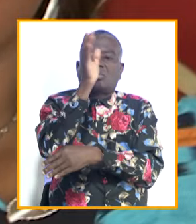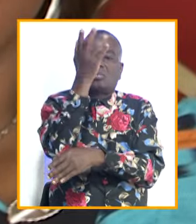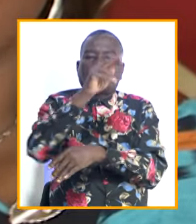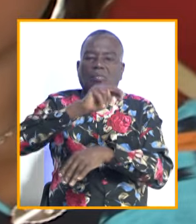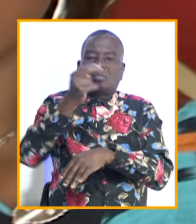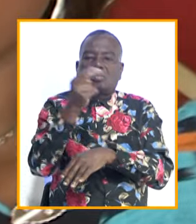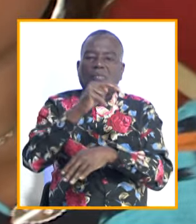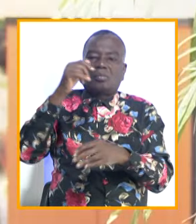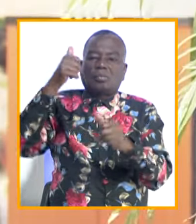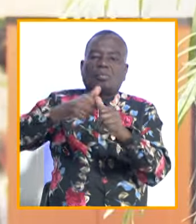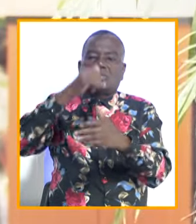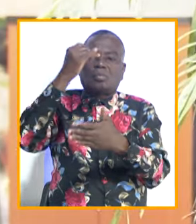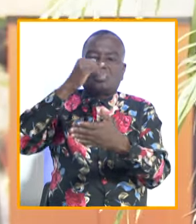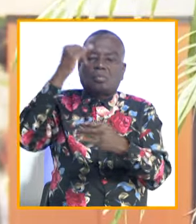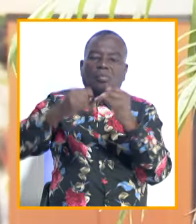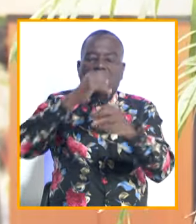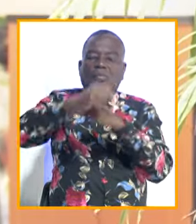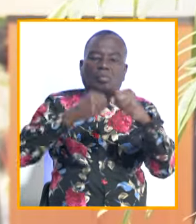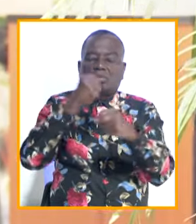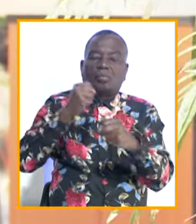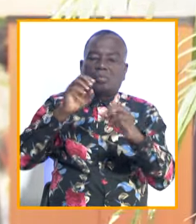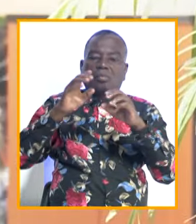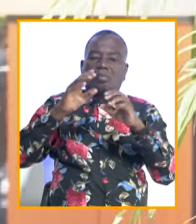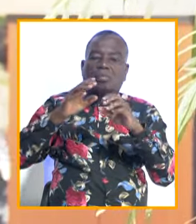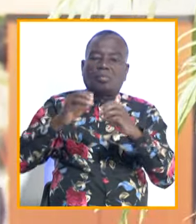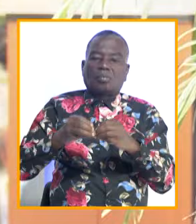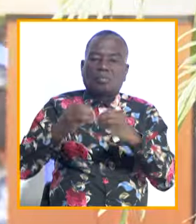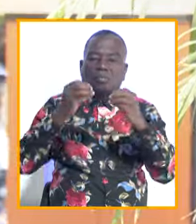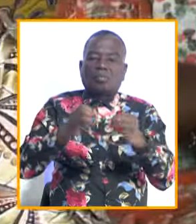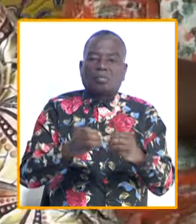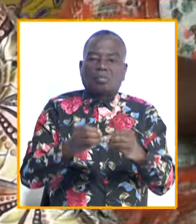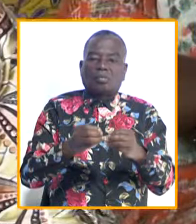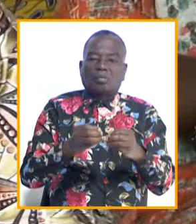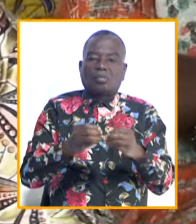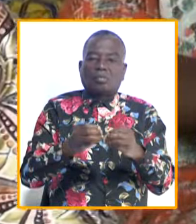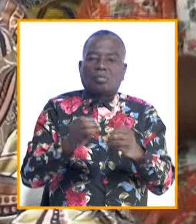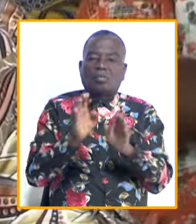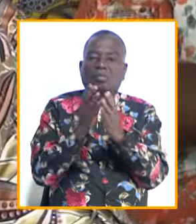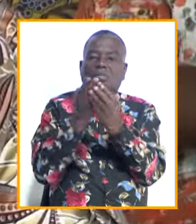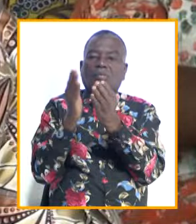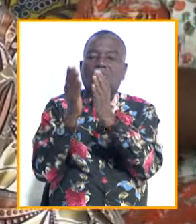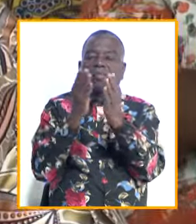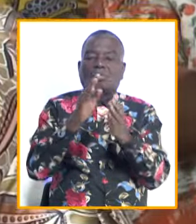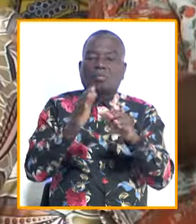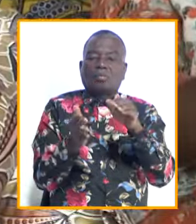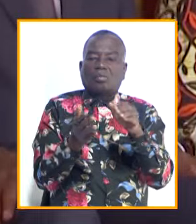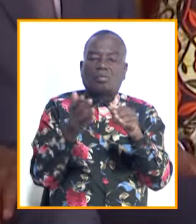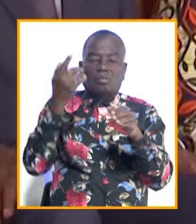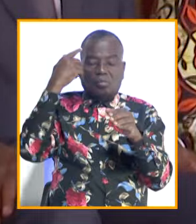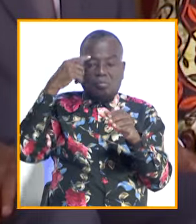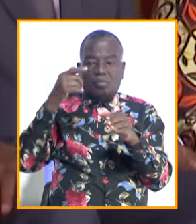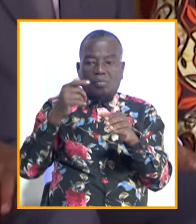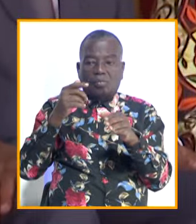Noël chaque fin d'année à la présidence, la mise à disposition des bibliothèques mobiles,